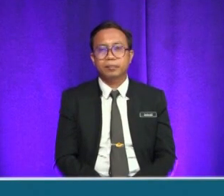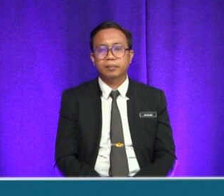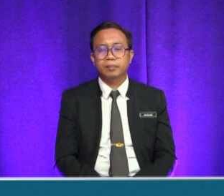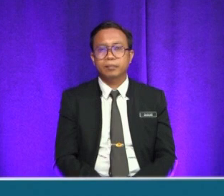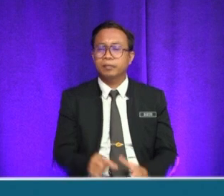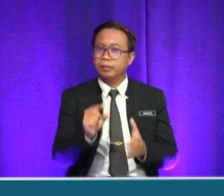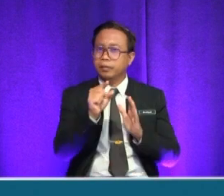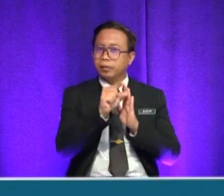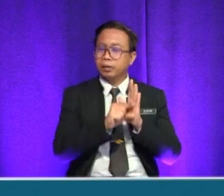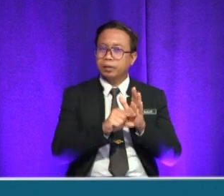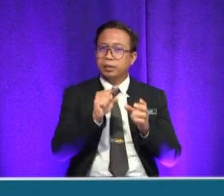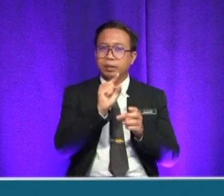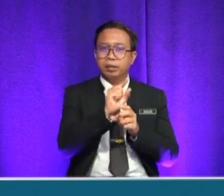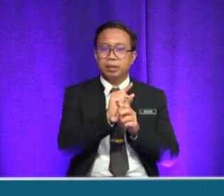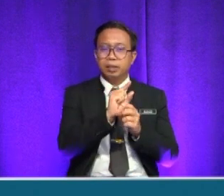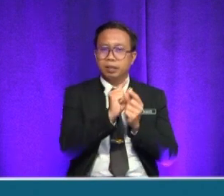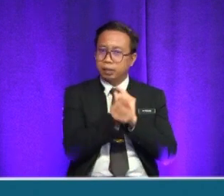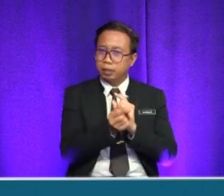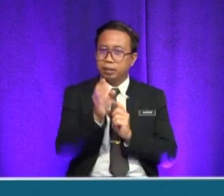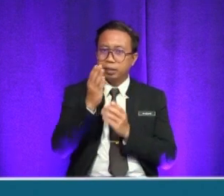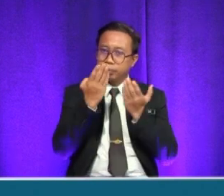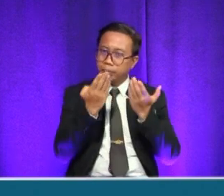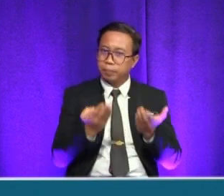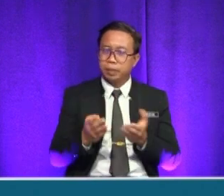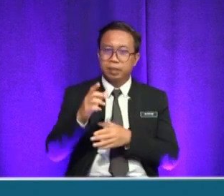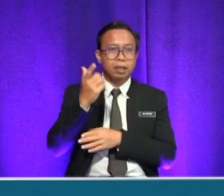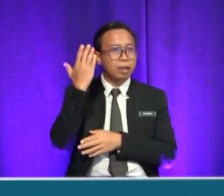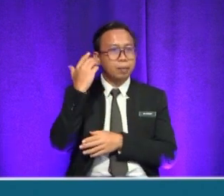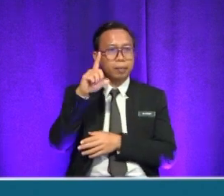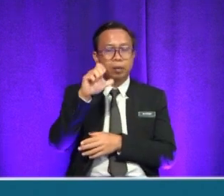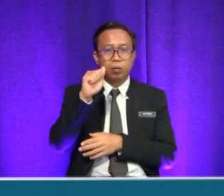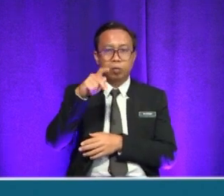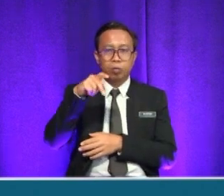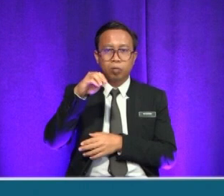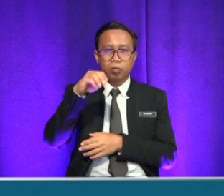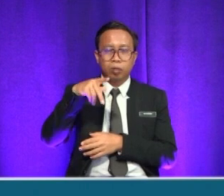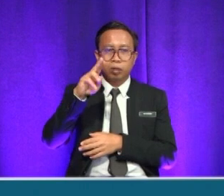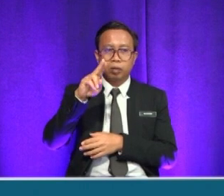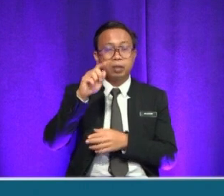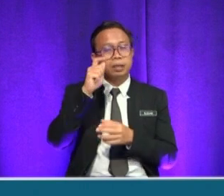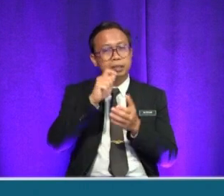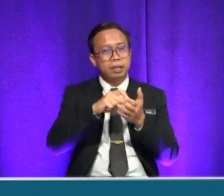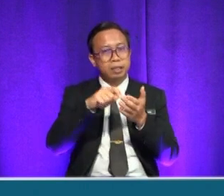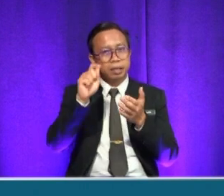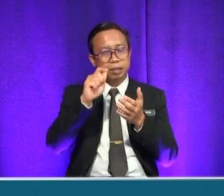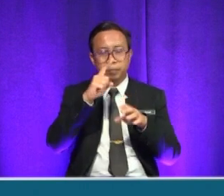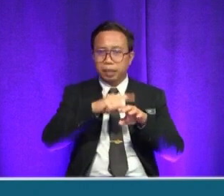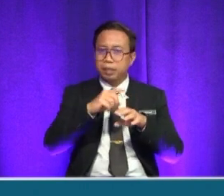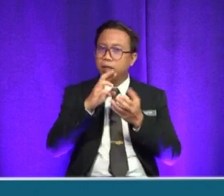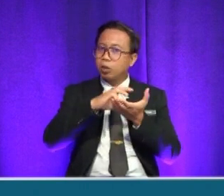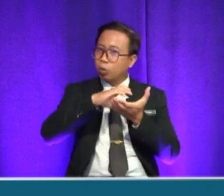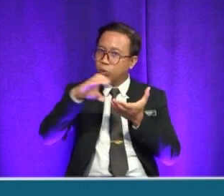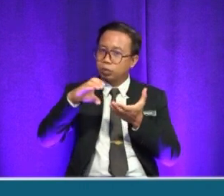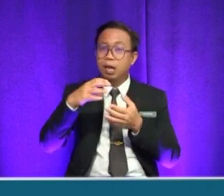Geganti beban lampau. Okey, geganti beban lampau. Okey, murid jangan lupa tandakan pada kedudukan rosak. Sebab kat sini kita